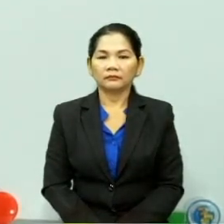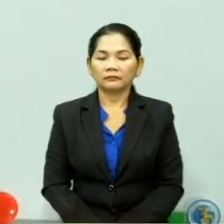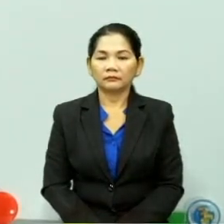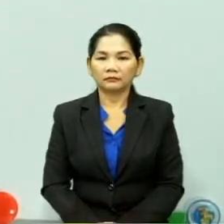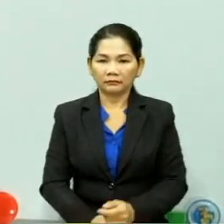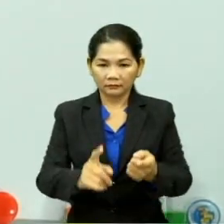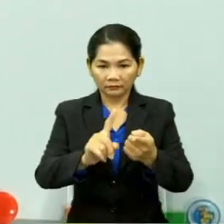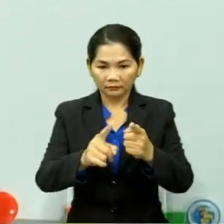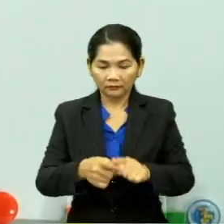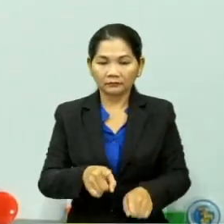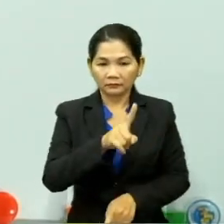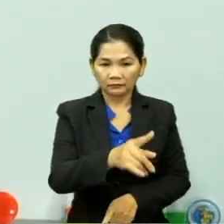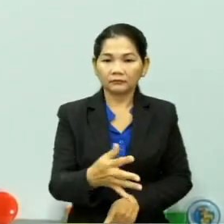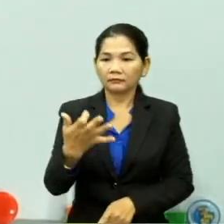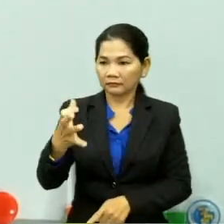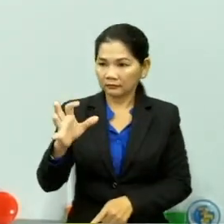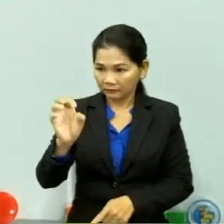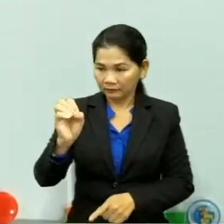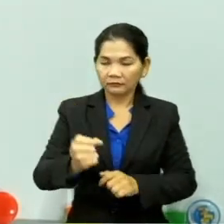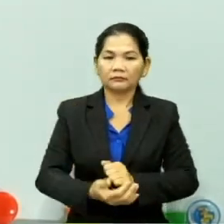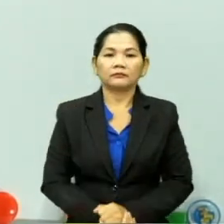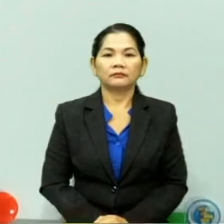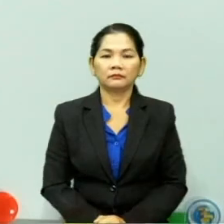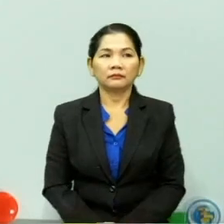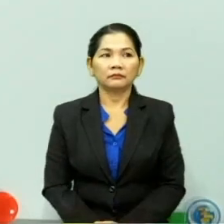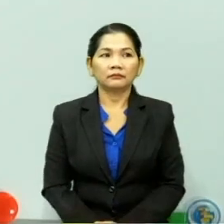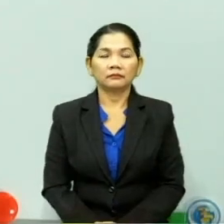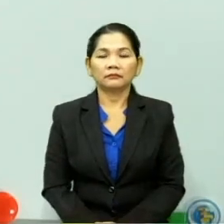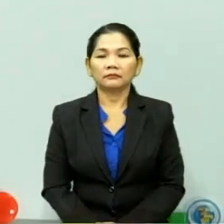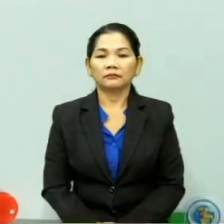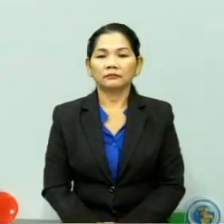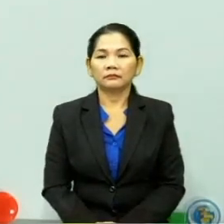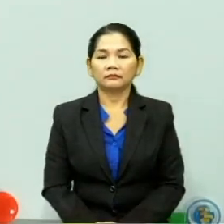Chà tùm phô tí mùi rồi bài sập nà con.